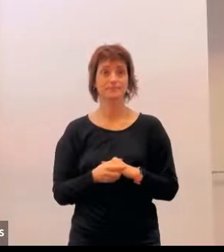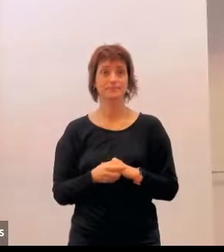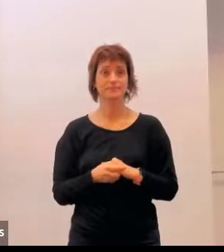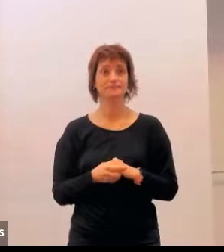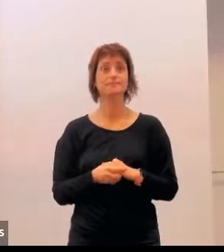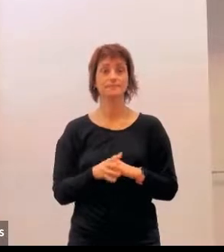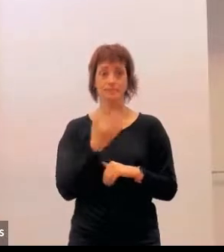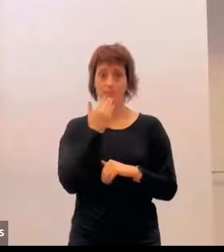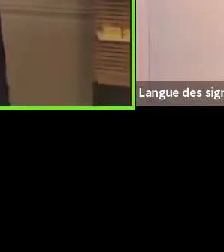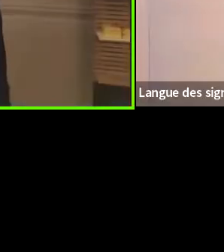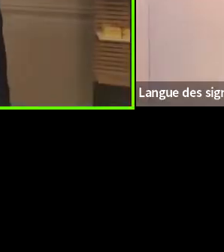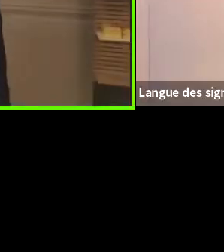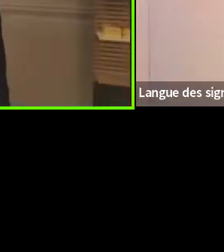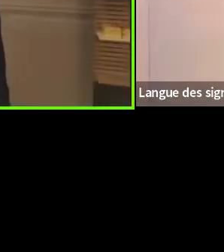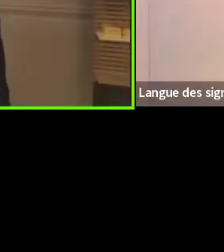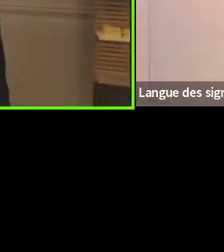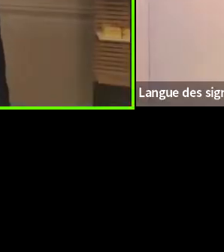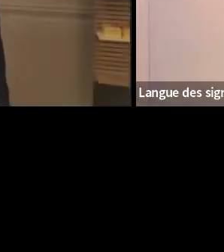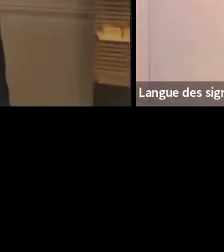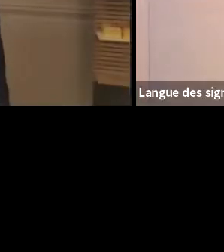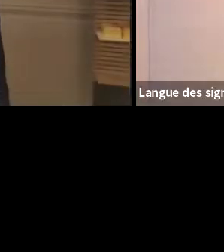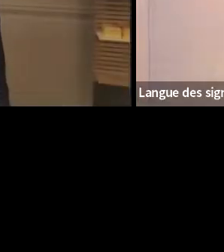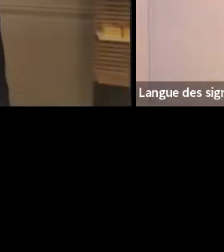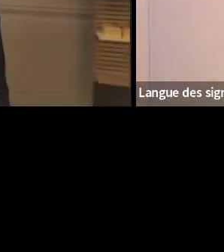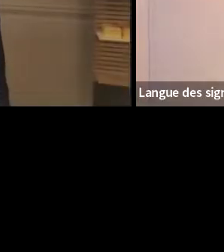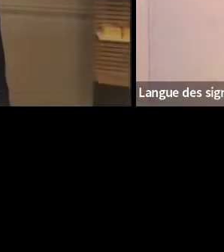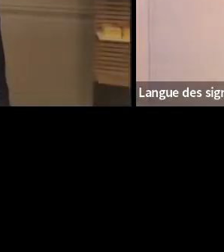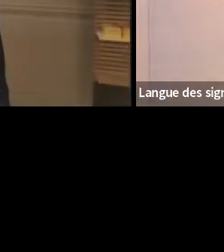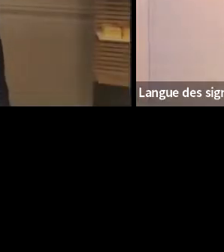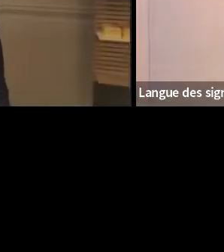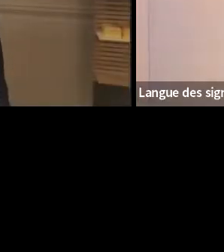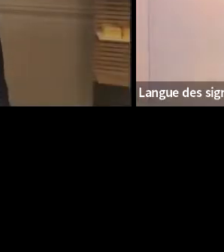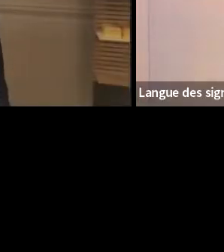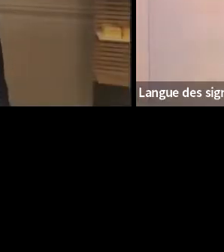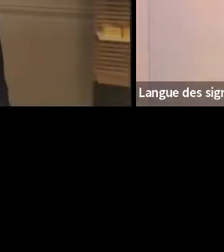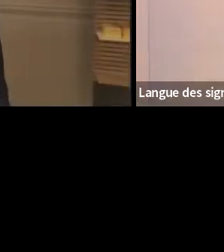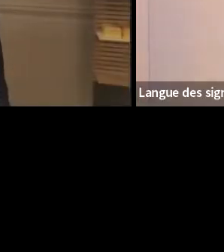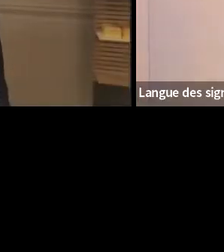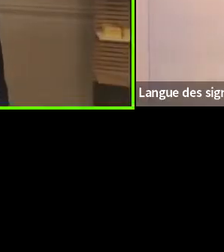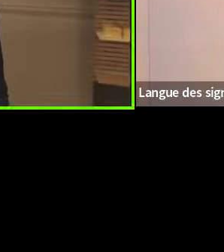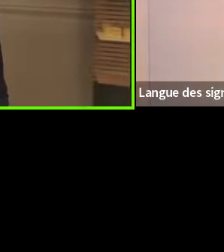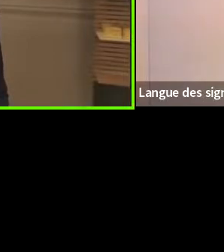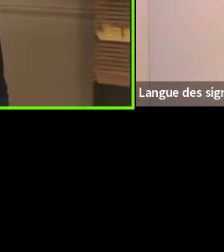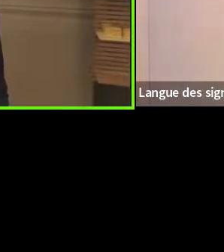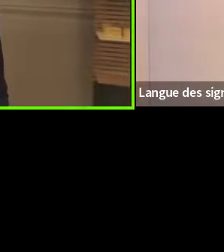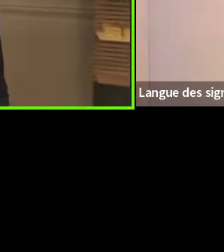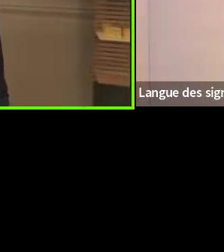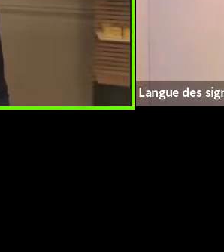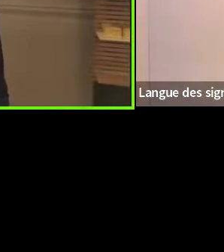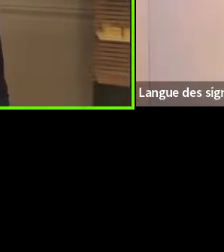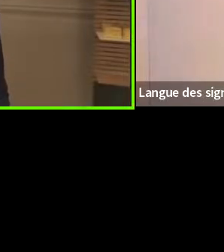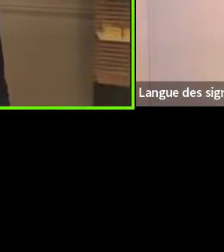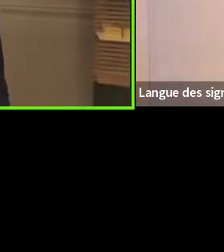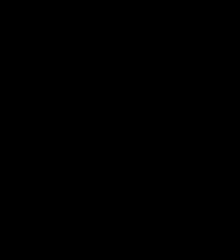Merci. Y a-t-il des observations ? Je n'en vois pas. Le scrutin est ouvert.